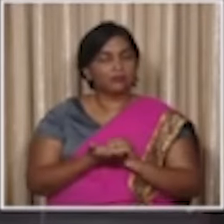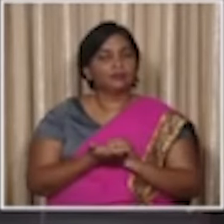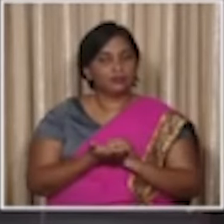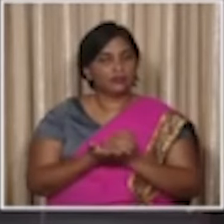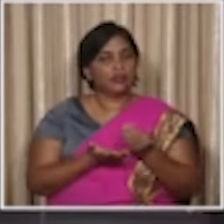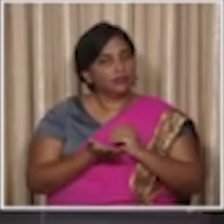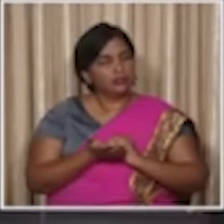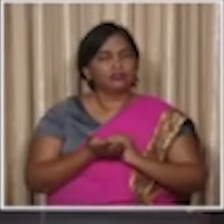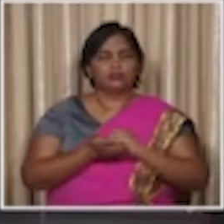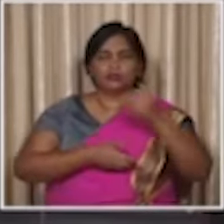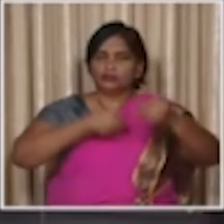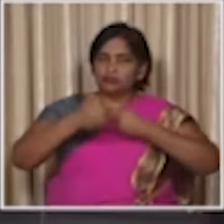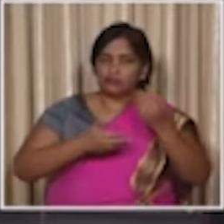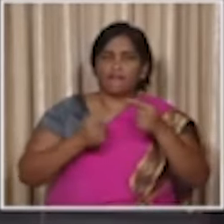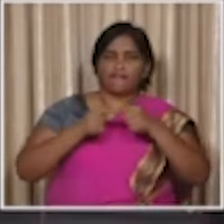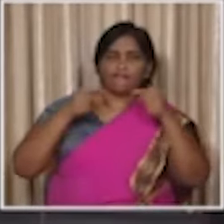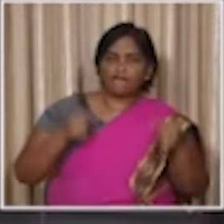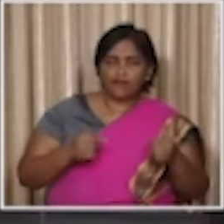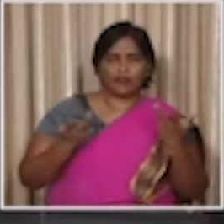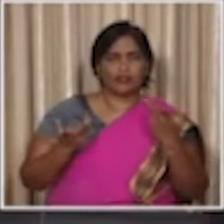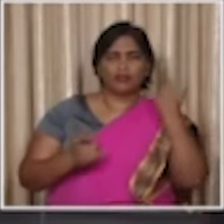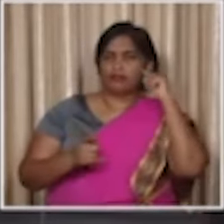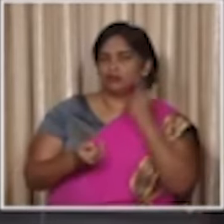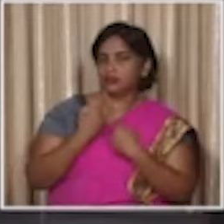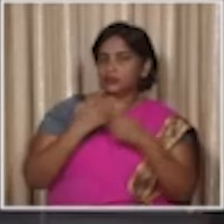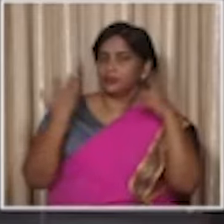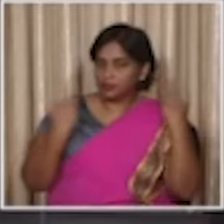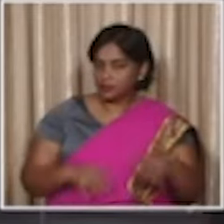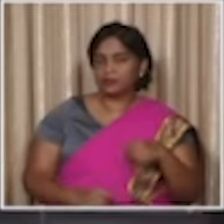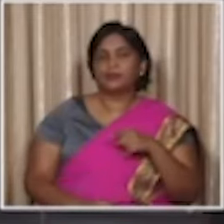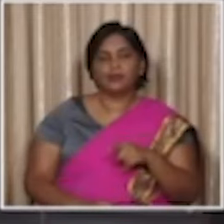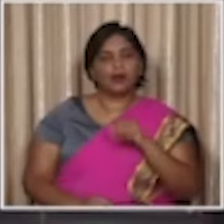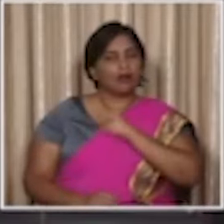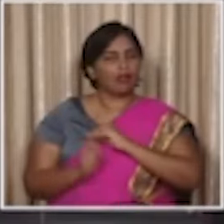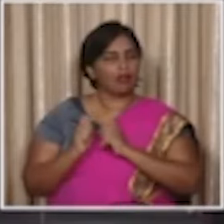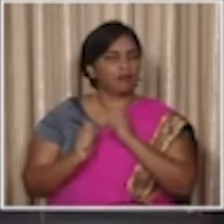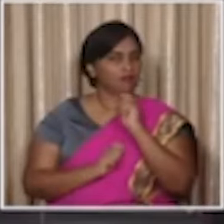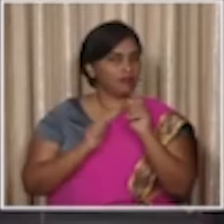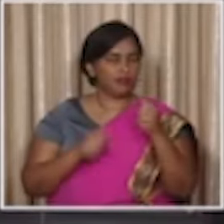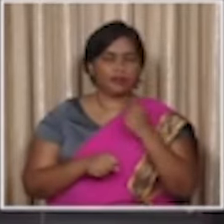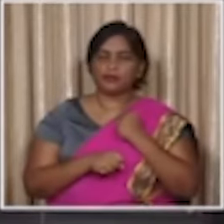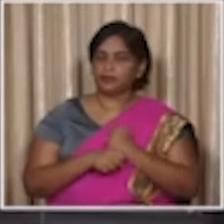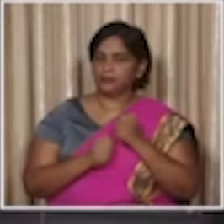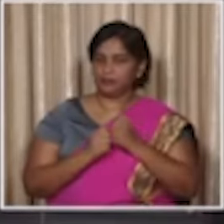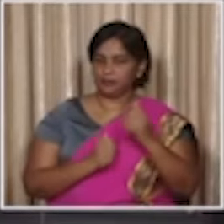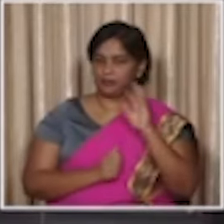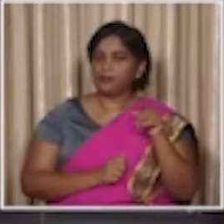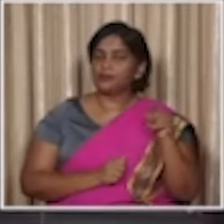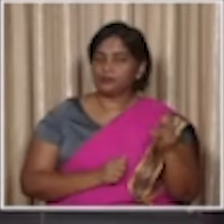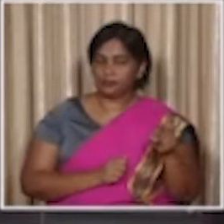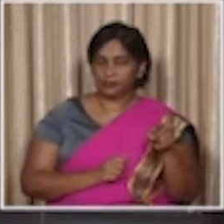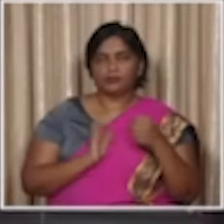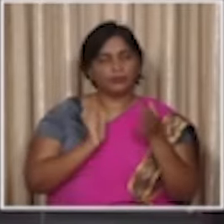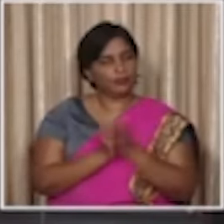අභියාචනා සහ විරෝධතා ක්‍රියාවලියත් පරීක්ෂා කිරීමෙන් අනතුරුව ප්‍රතිලාභ ලබා දෙන්න රජය කටයුතු කරා ඒ එක්කම